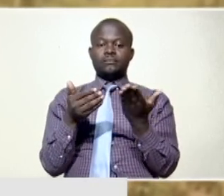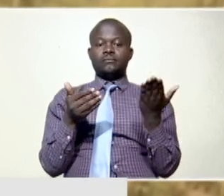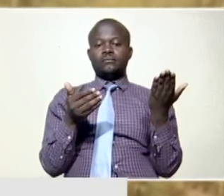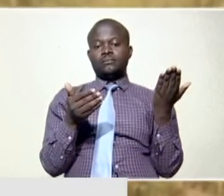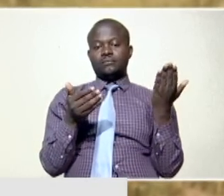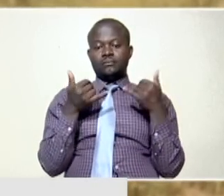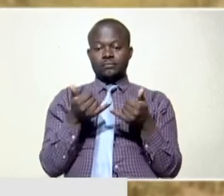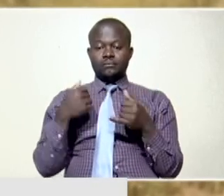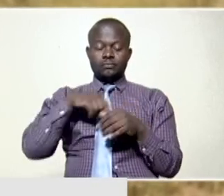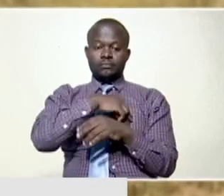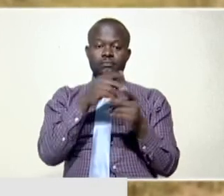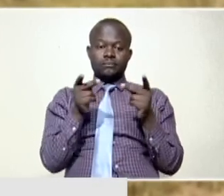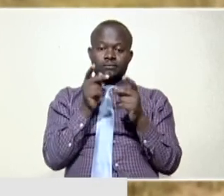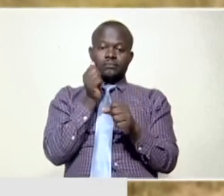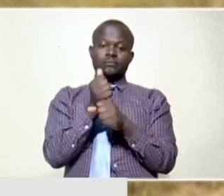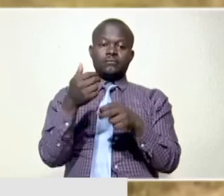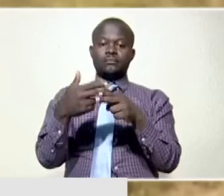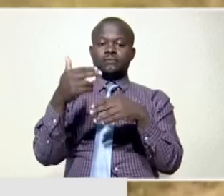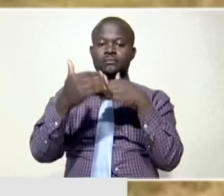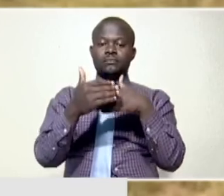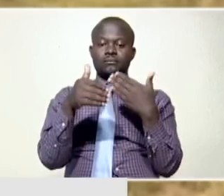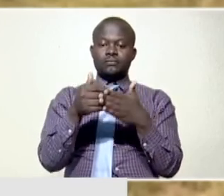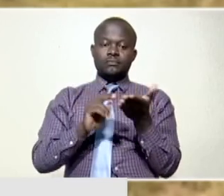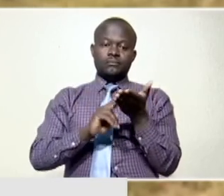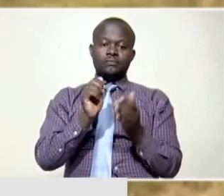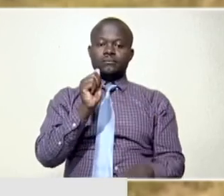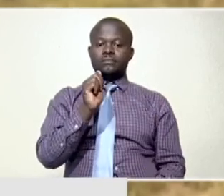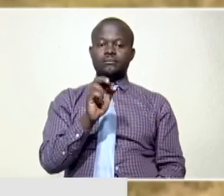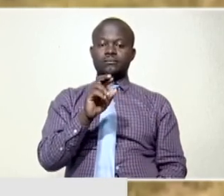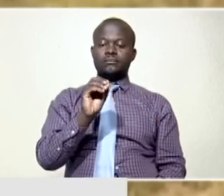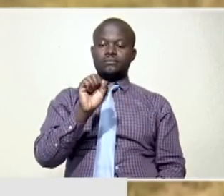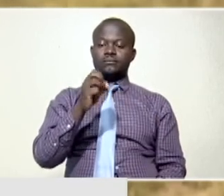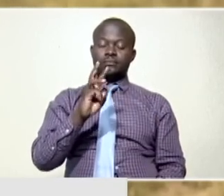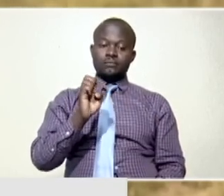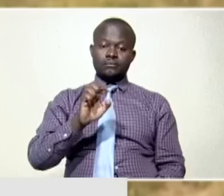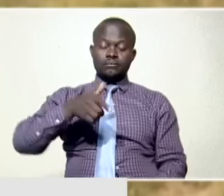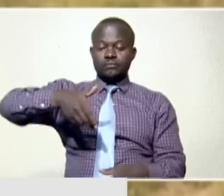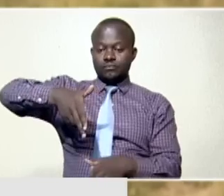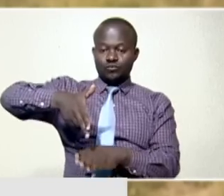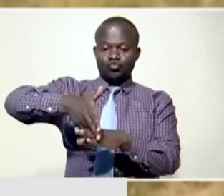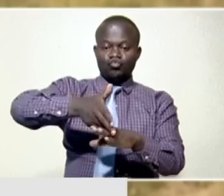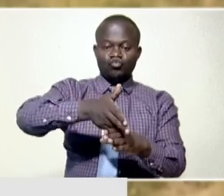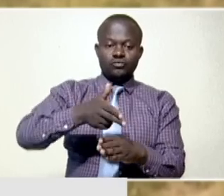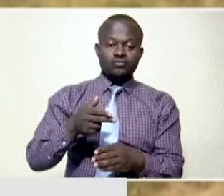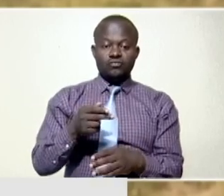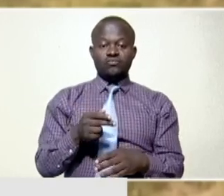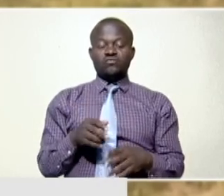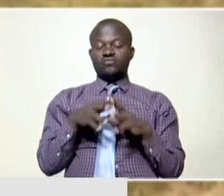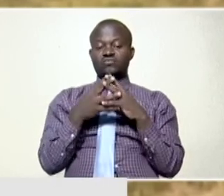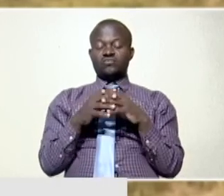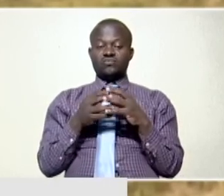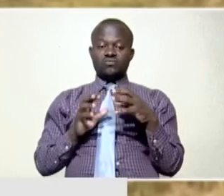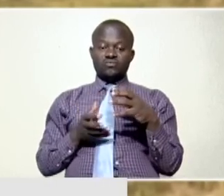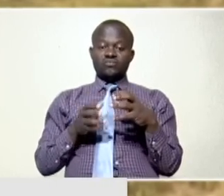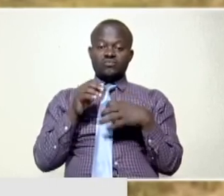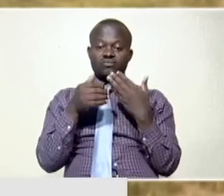Njyaho nkorera ndi hafi y'umugezi mu ijoro zware. Iyo mashini irahenze kugira ngo uzabone izo za mazutu n'ibiki byose. Ndi umukecuru uko